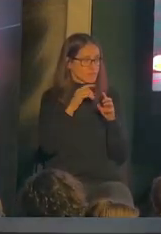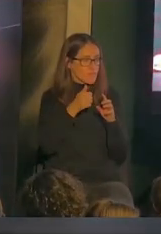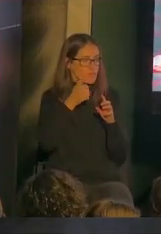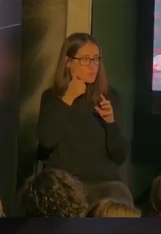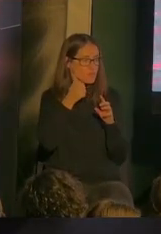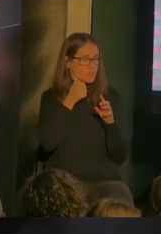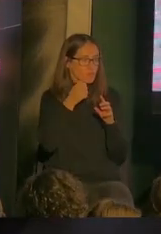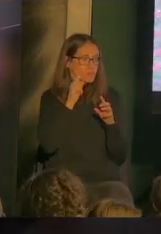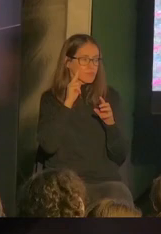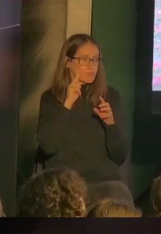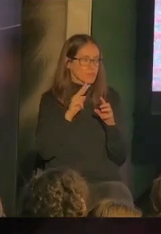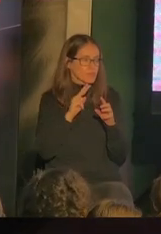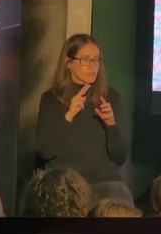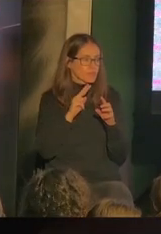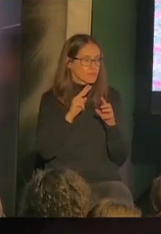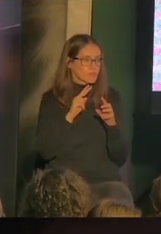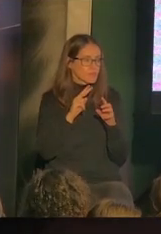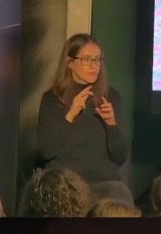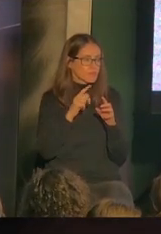més